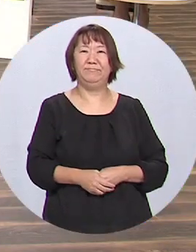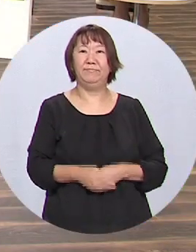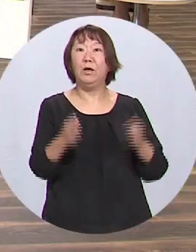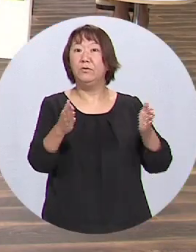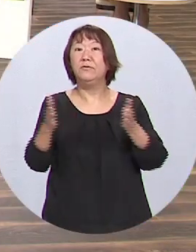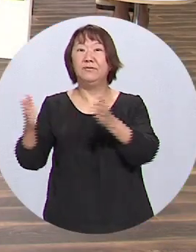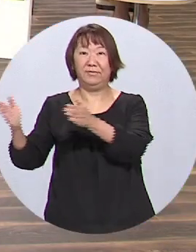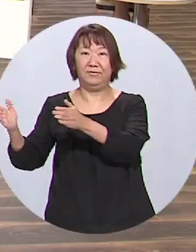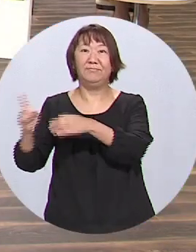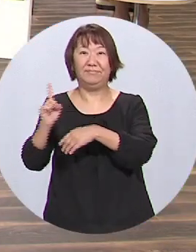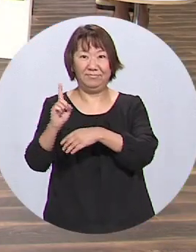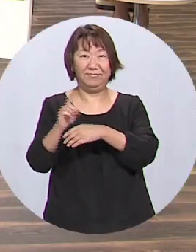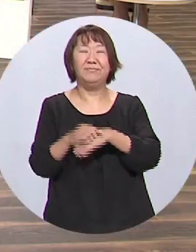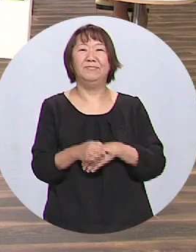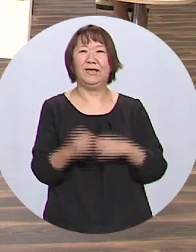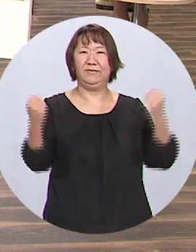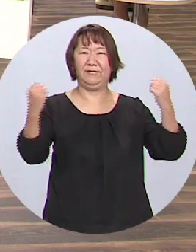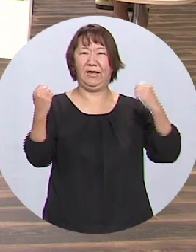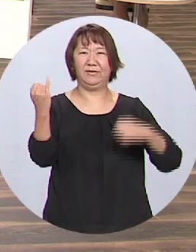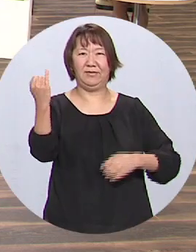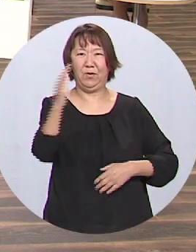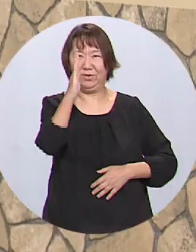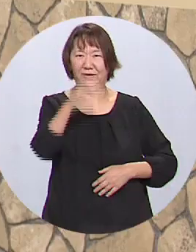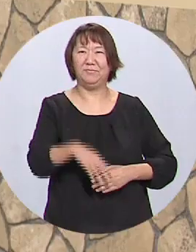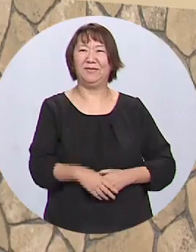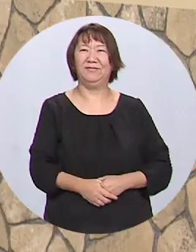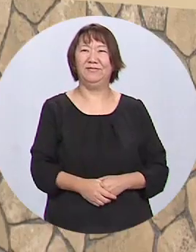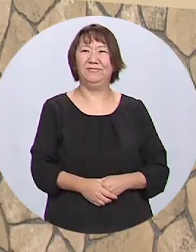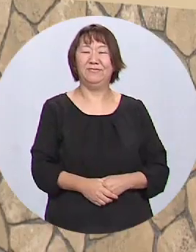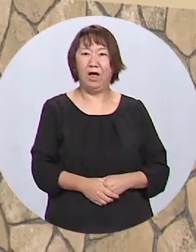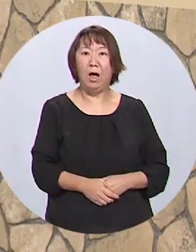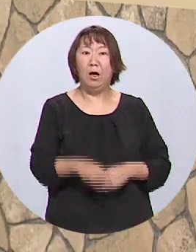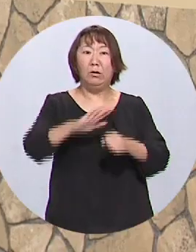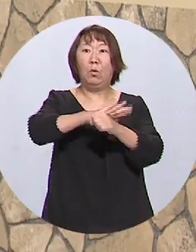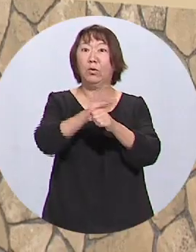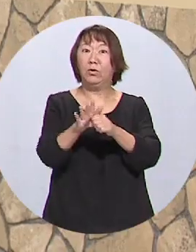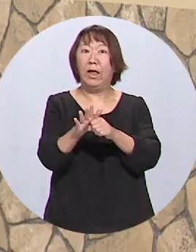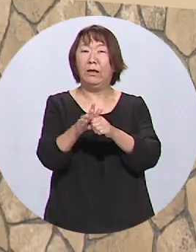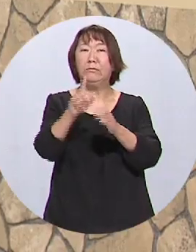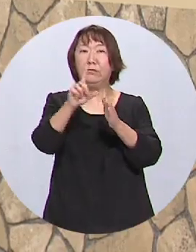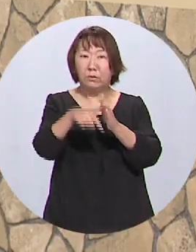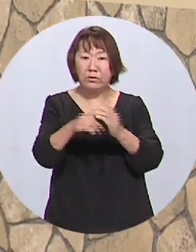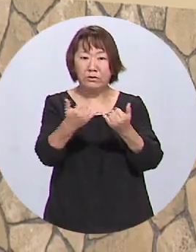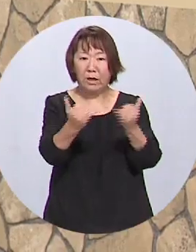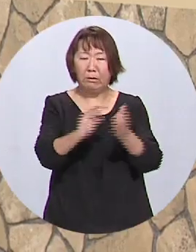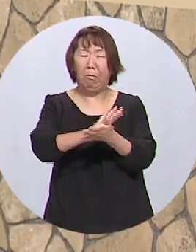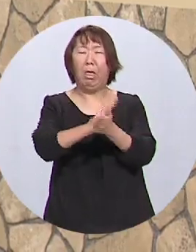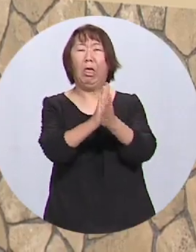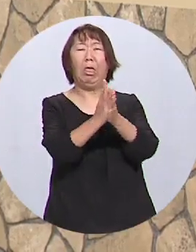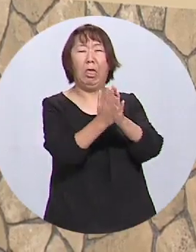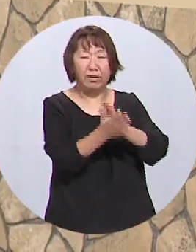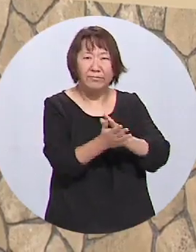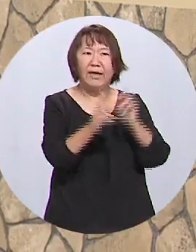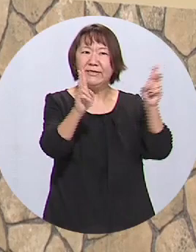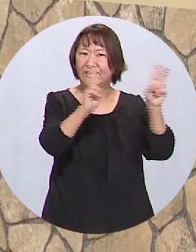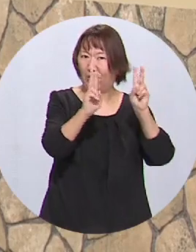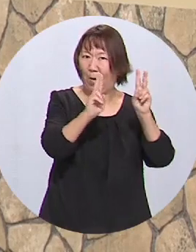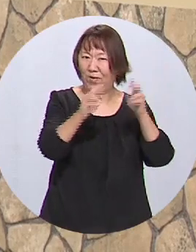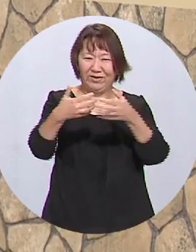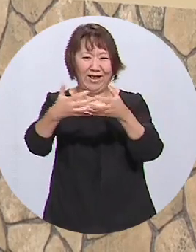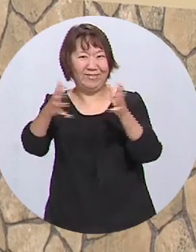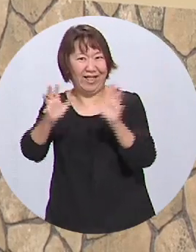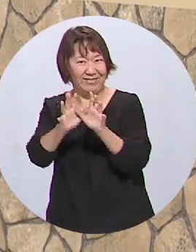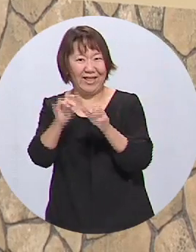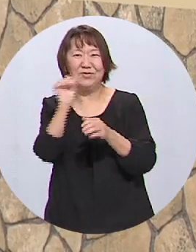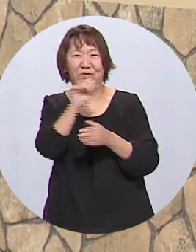さあ続いてのコーナーは佐伯ちゃんお願いします。 はい、コロナ禍による社会の変化に立ち向かう企業や団体にスポットを当